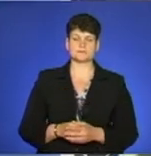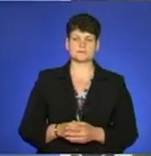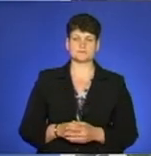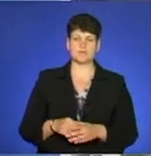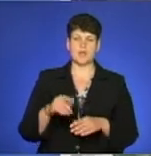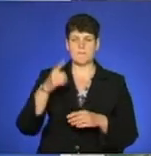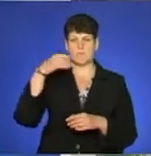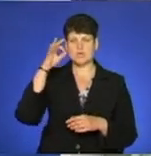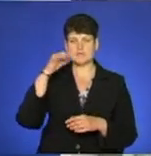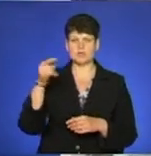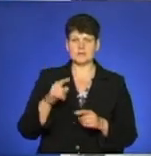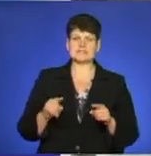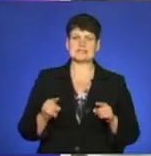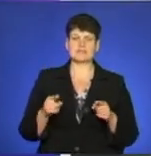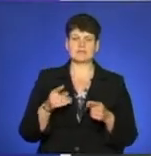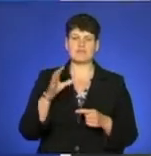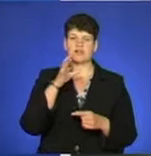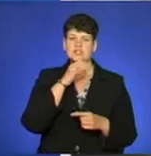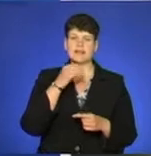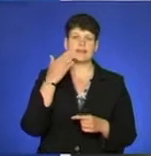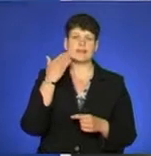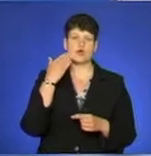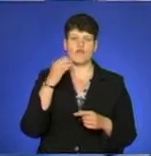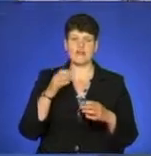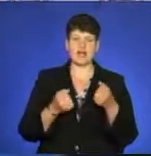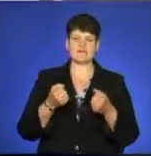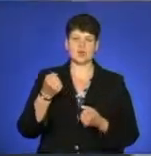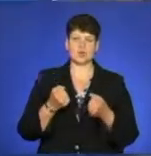Поліцейські Тернопільщини затримали викрадача легкових автомобілів.